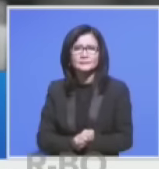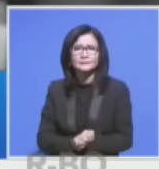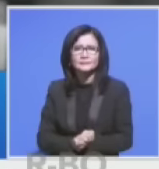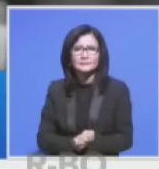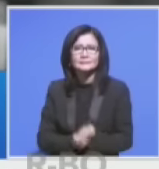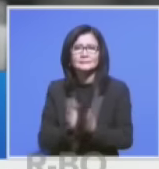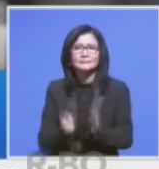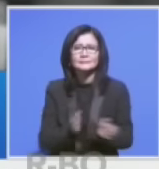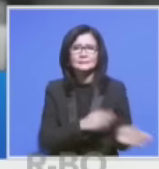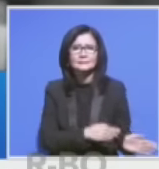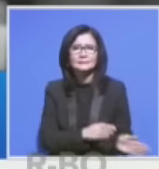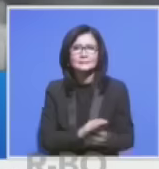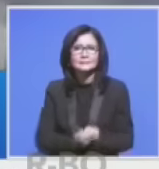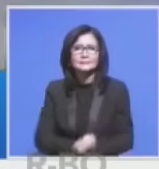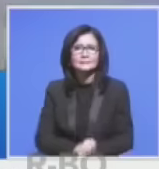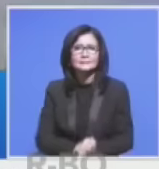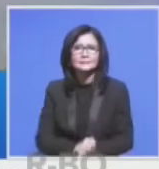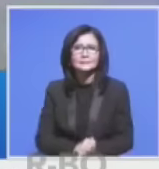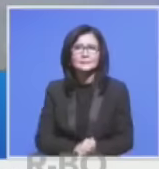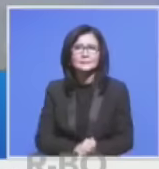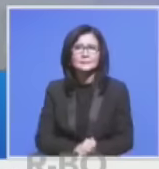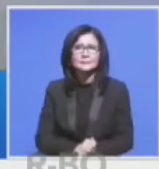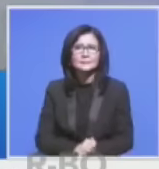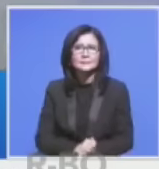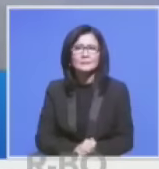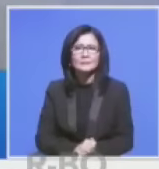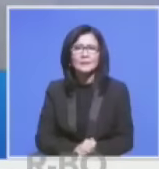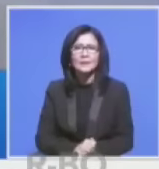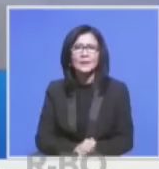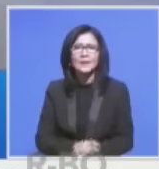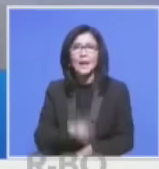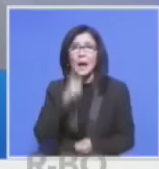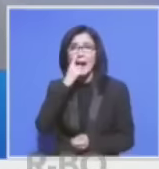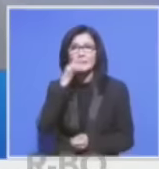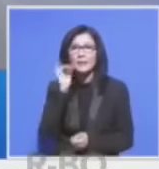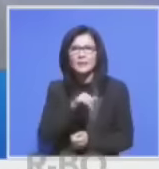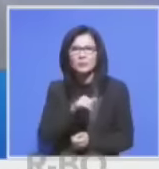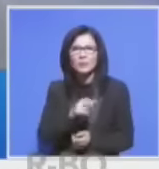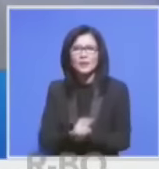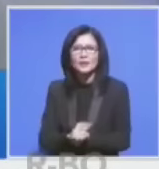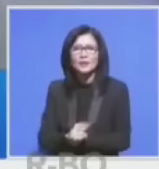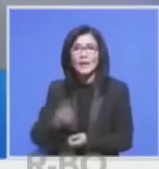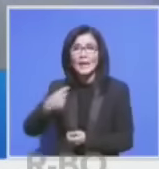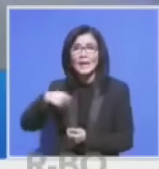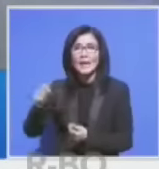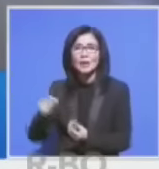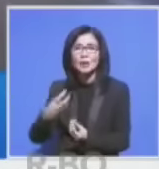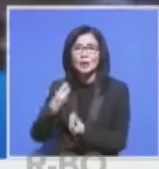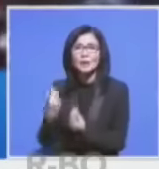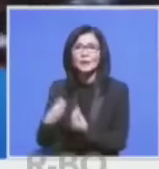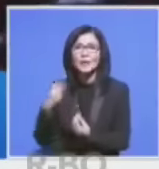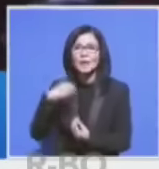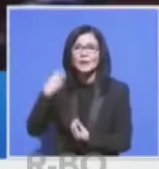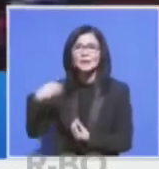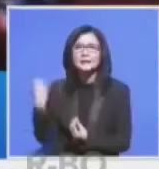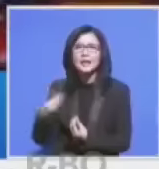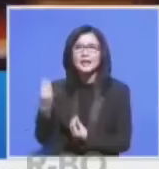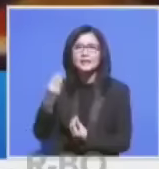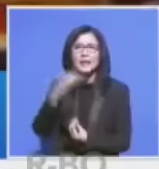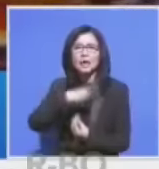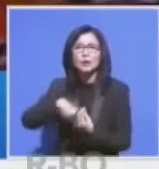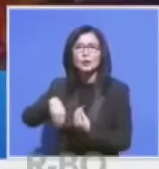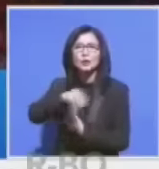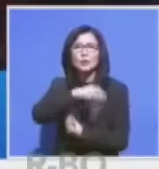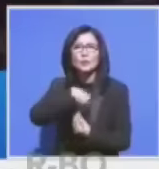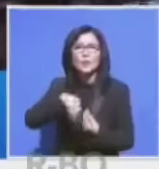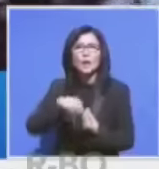Wangge, Jakarta. Pemirsa, penipuan yang dilakukan agen perjalanan umroh terus terungkap. Polisi pun membuka